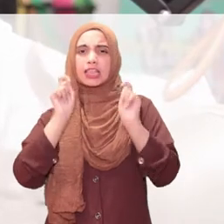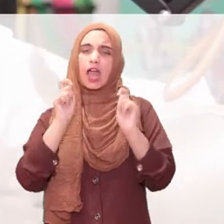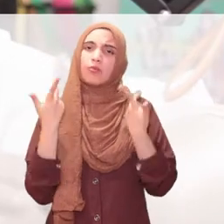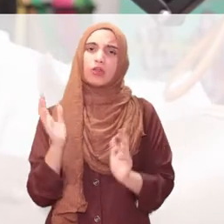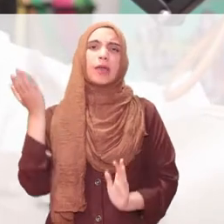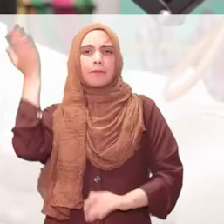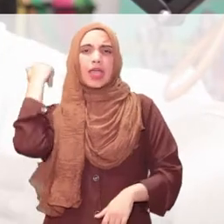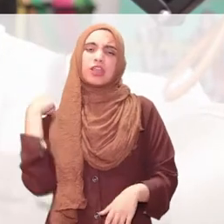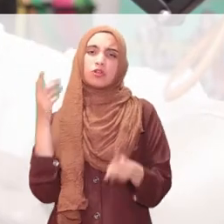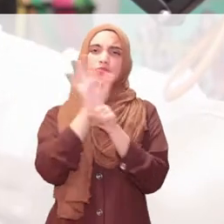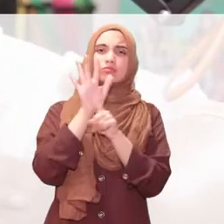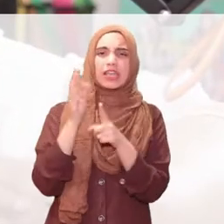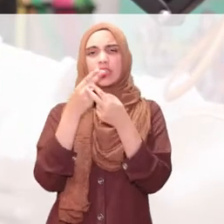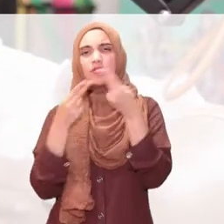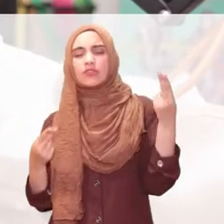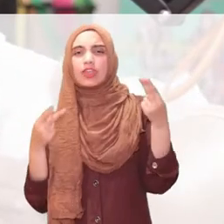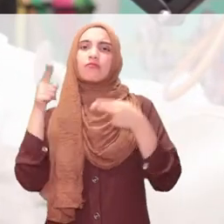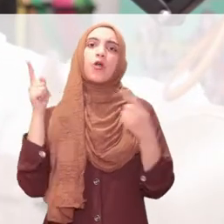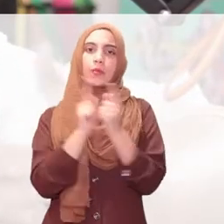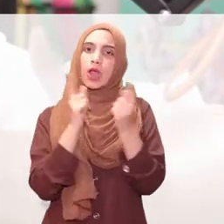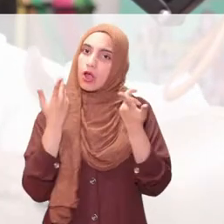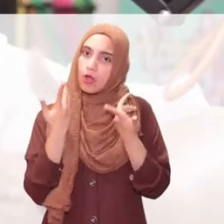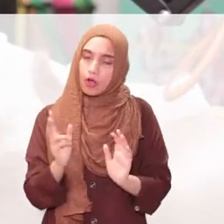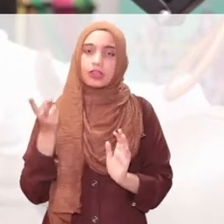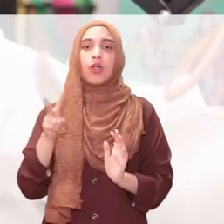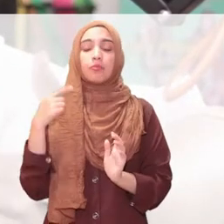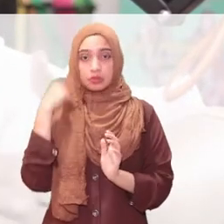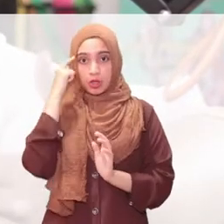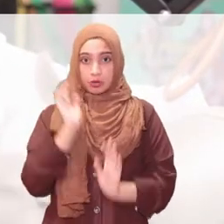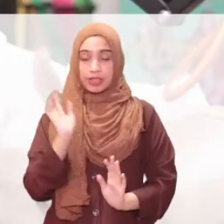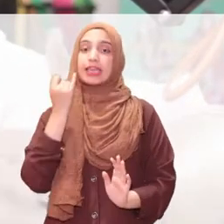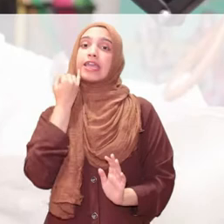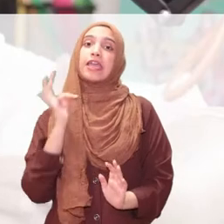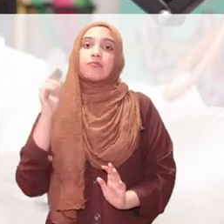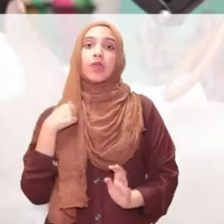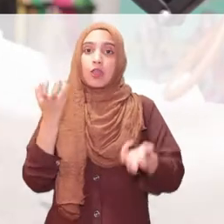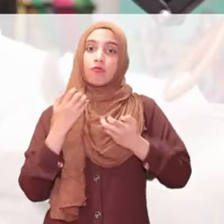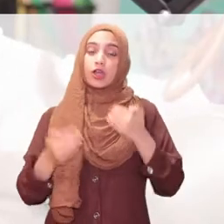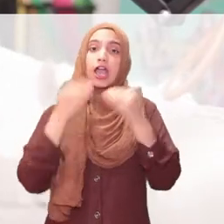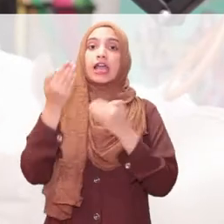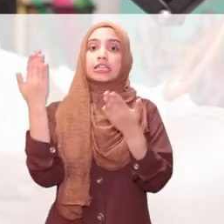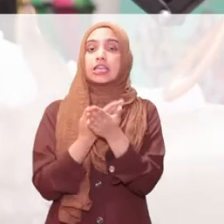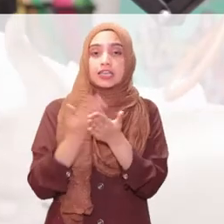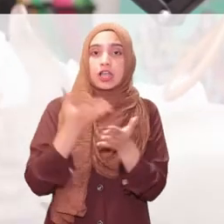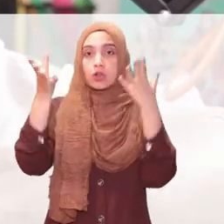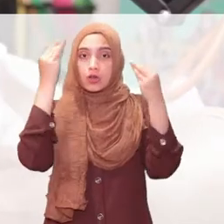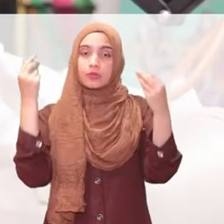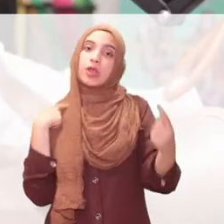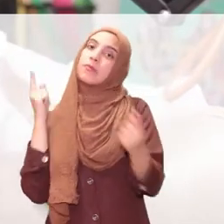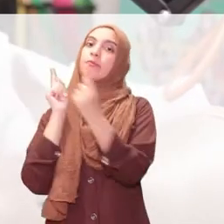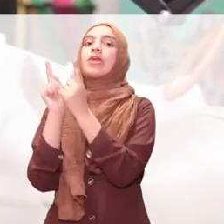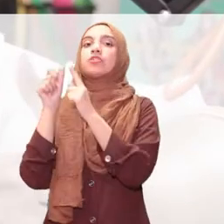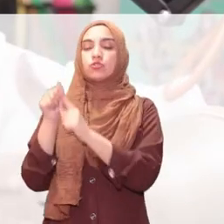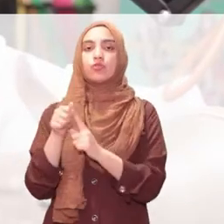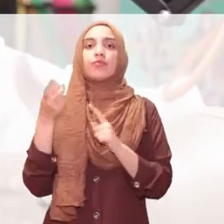लॉट्स आफ योर वर्क एंड हे वास कॉन्फिडेंट इलेक्ट्रॉन सेंटर इन साइंस लाइफ के ही समान राइट टू गो टू फाइट बिटवीन स्पाइडर 512